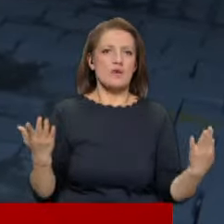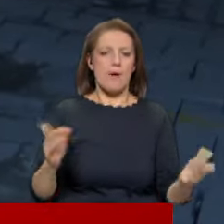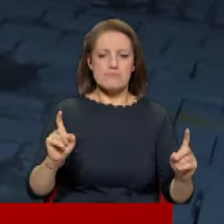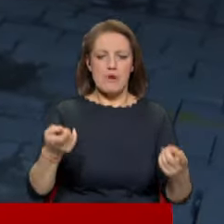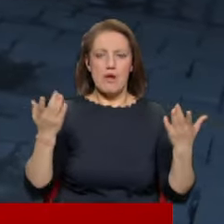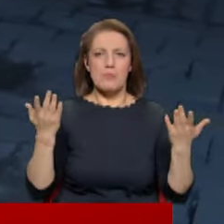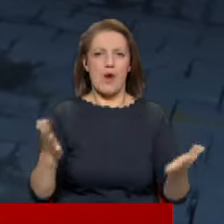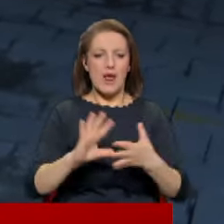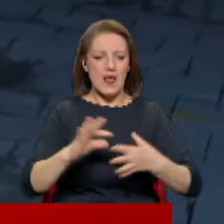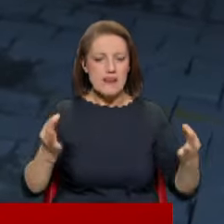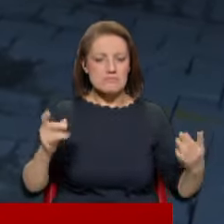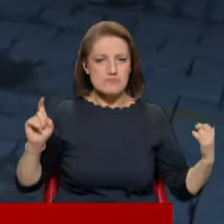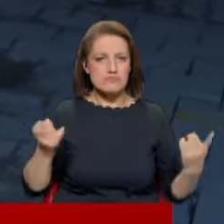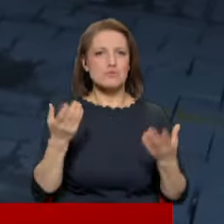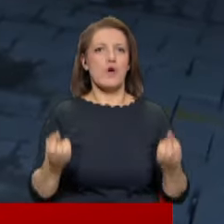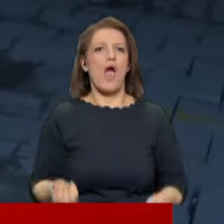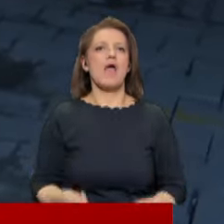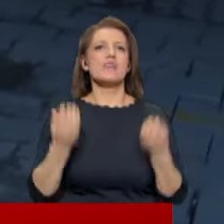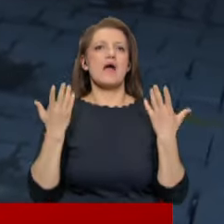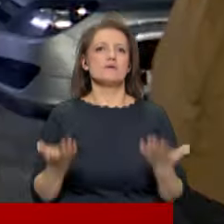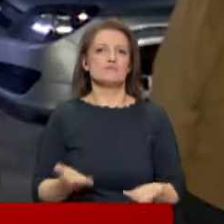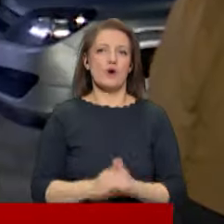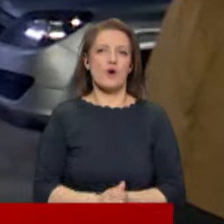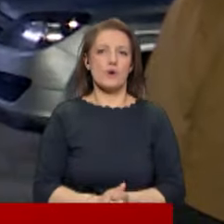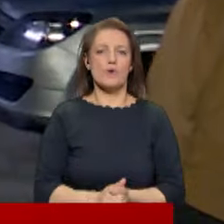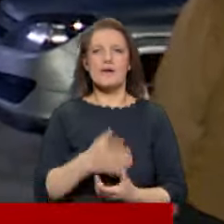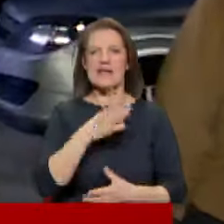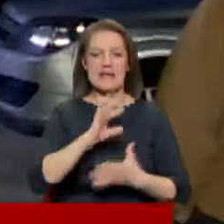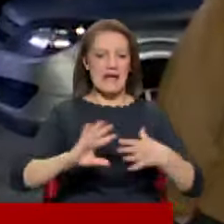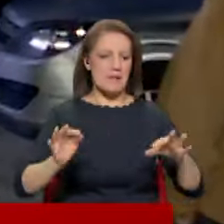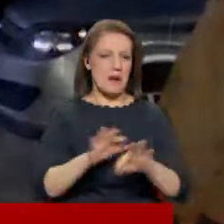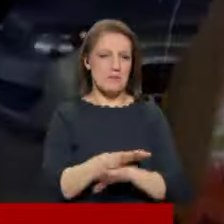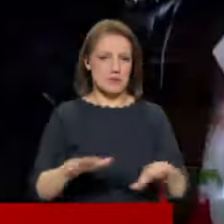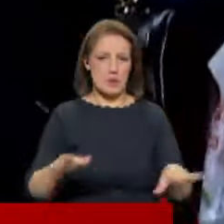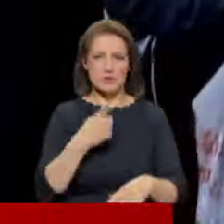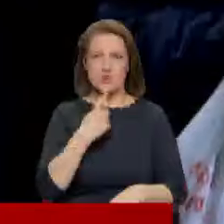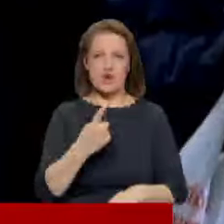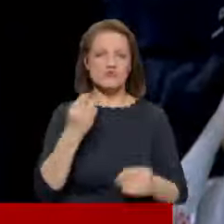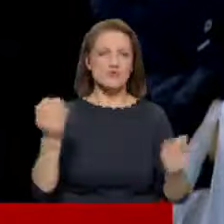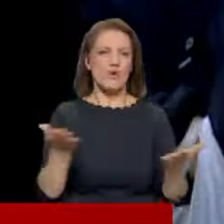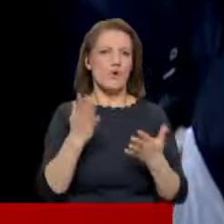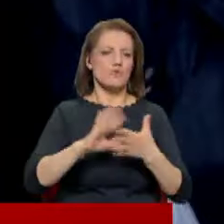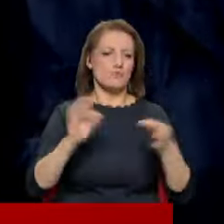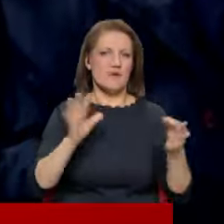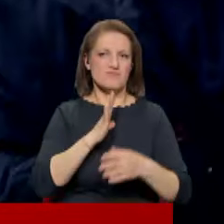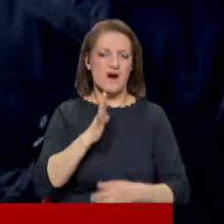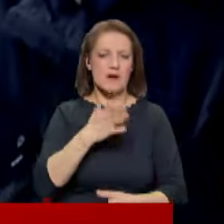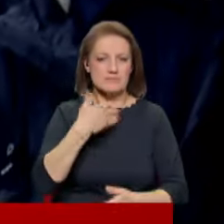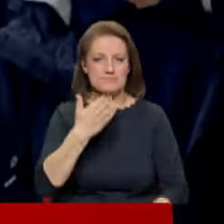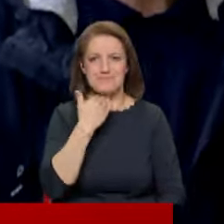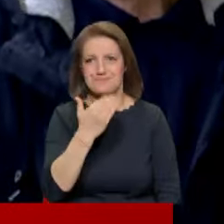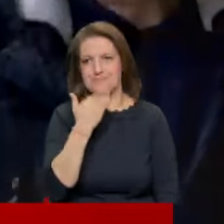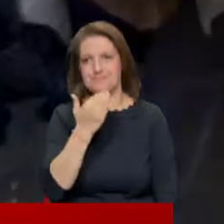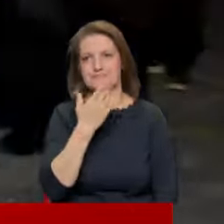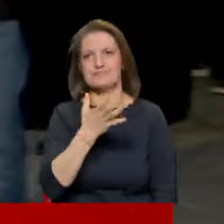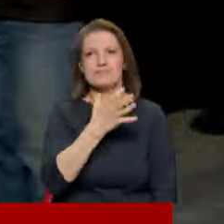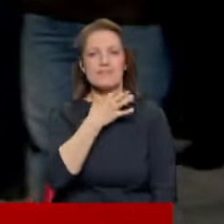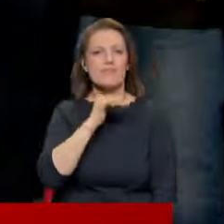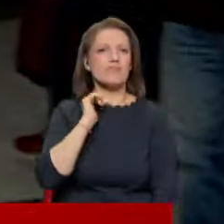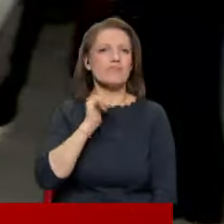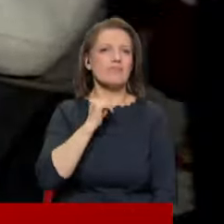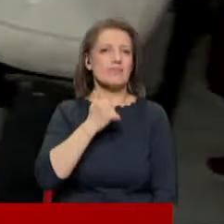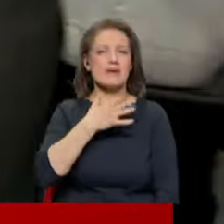bulunmuyor da kelimeler yetersiz kalıyor burada. Kelimeler tükeniyor. Söylenecek çok söz var ama çoğu dile gelmiyor. Dar gelirli